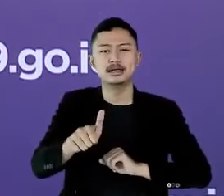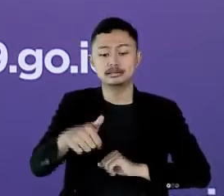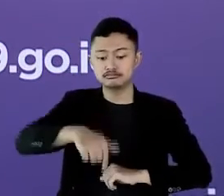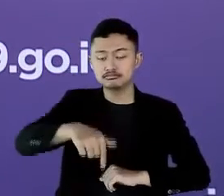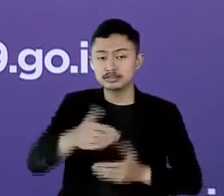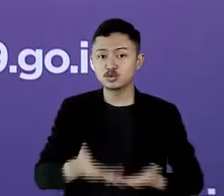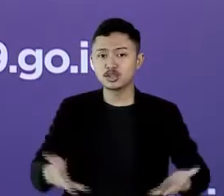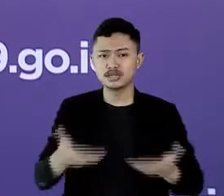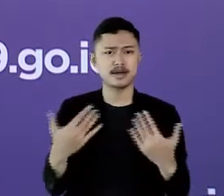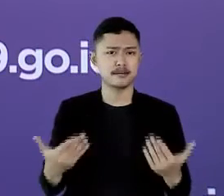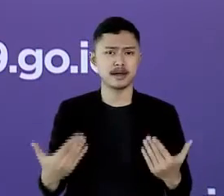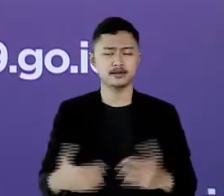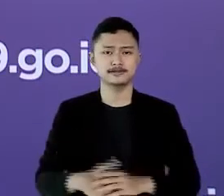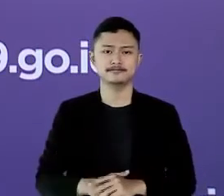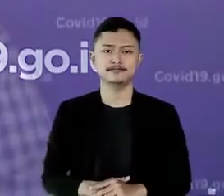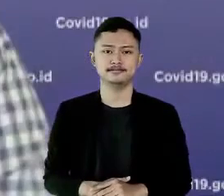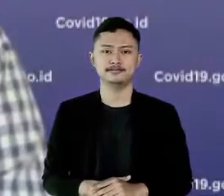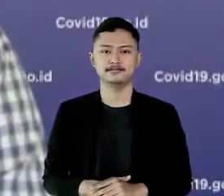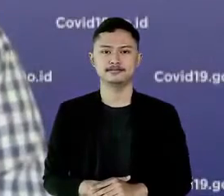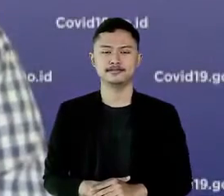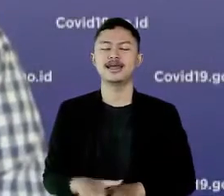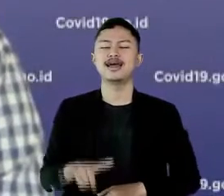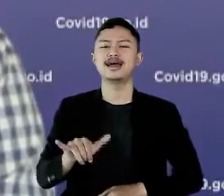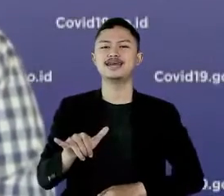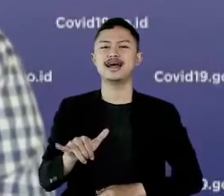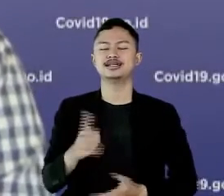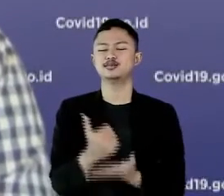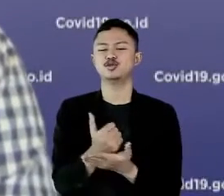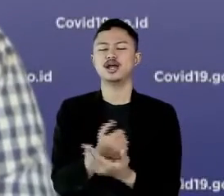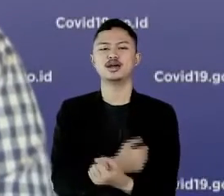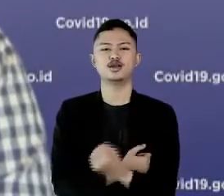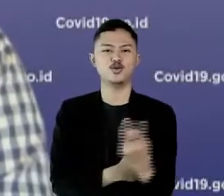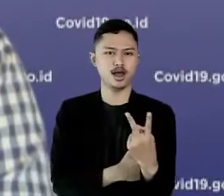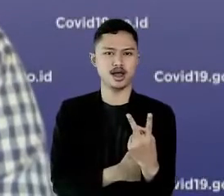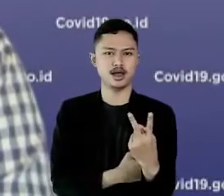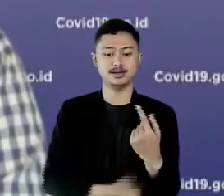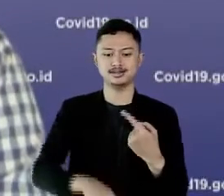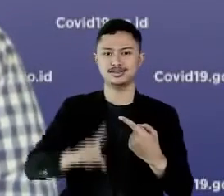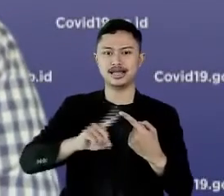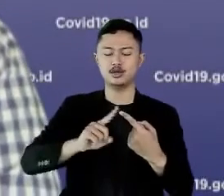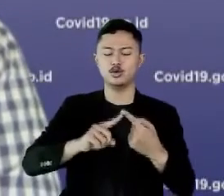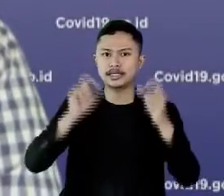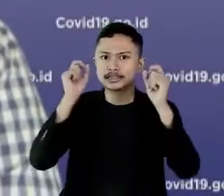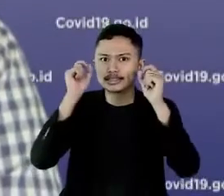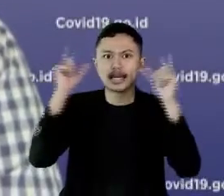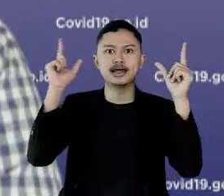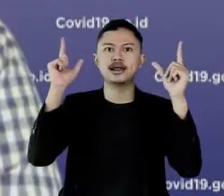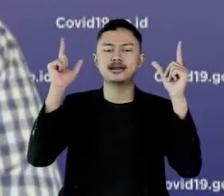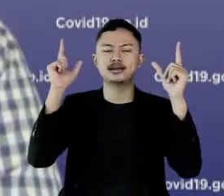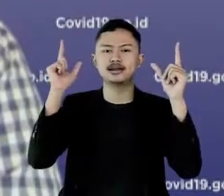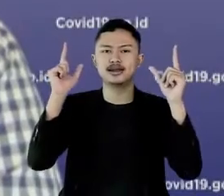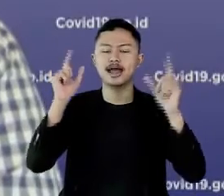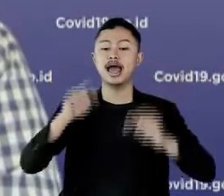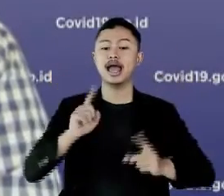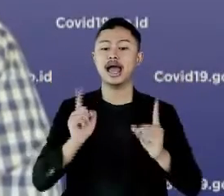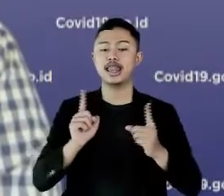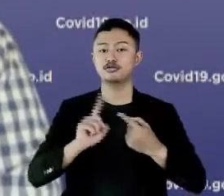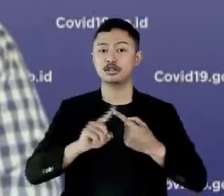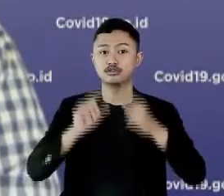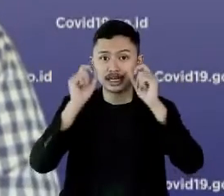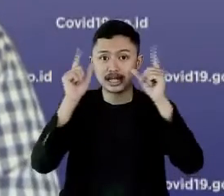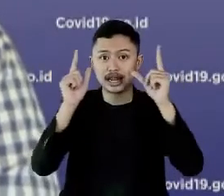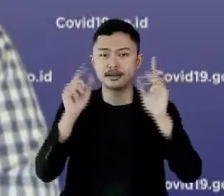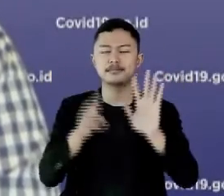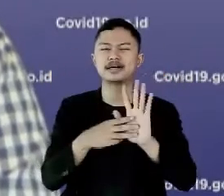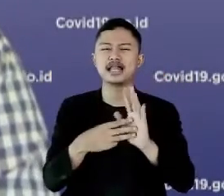ini? Ya, ini ada dua hal. Pertama di level kesadaran, gitu ya. Ya, kalau kesadaran itu kemudian menjadi